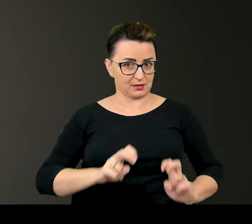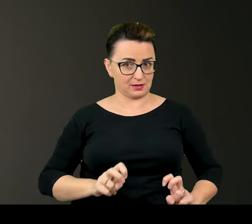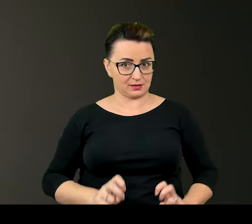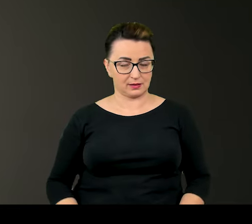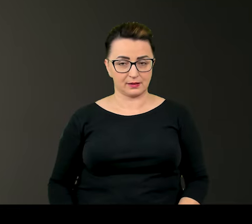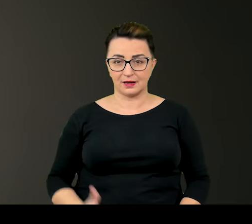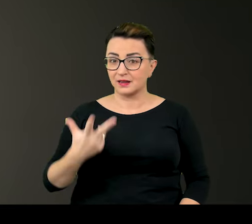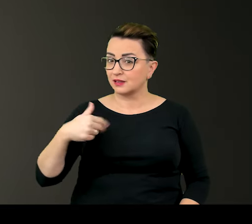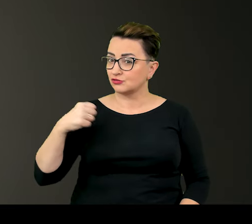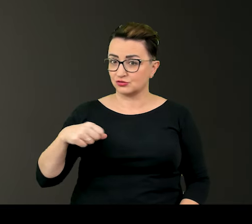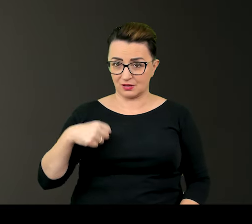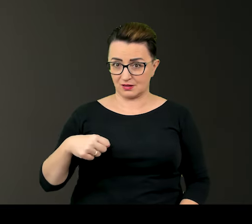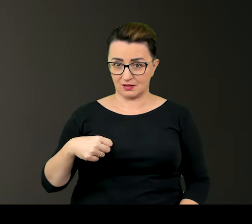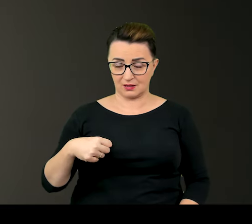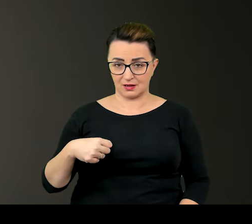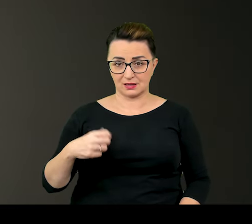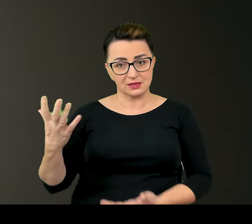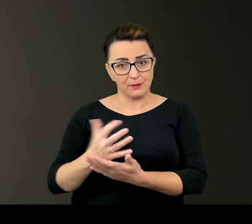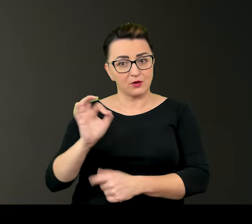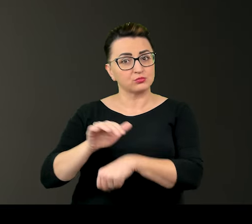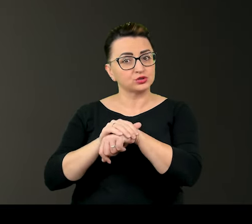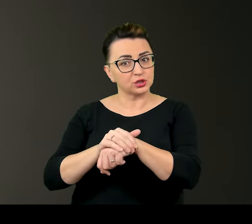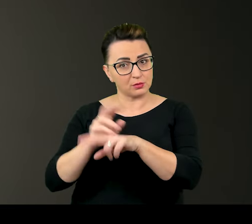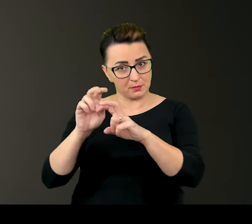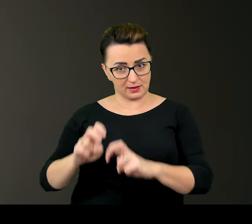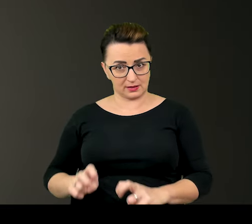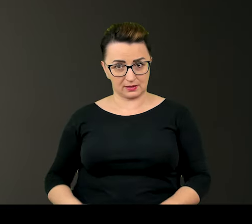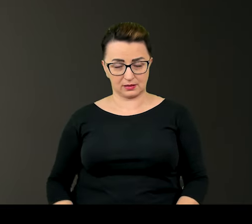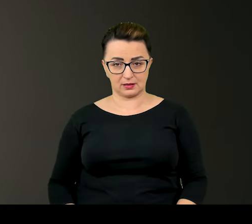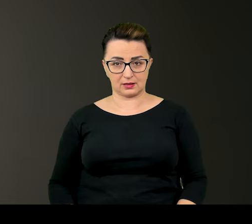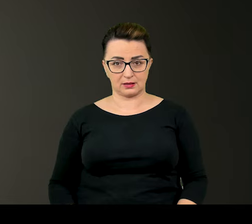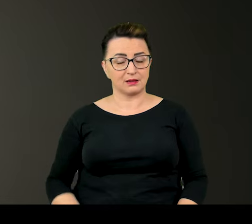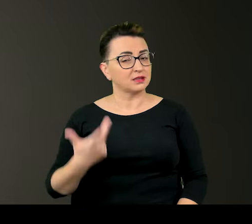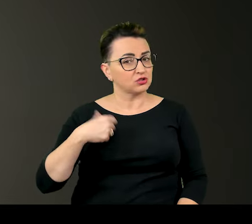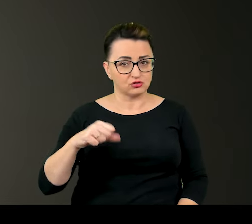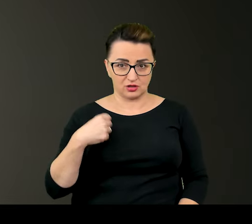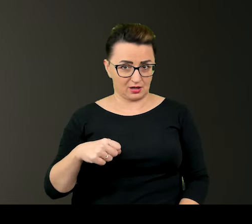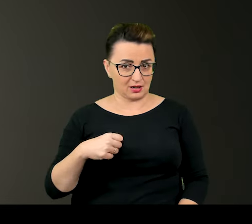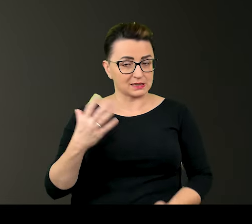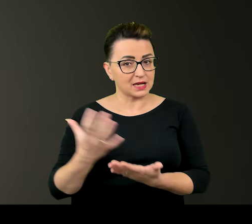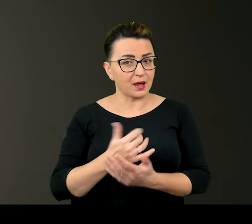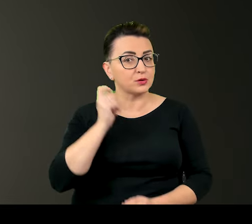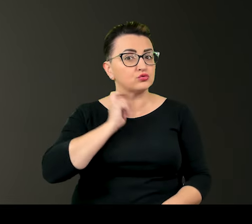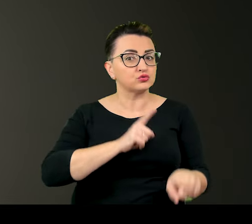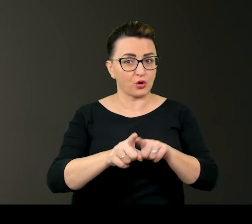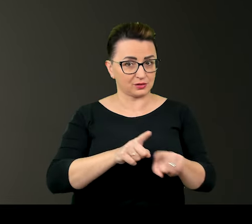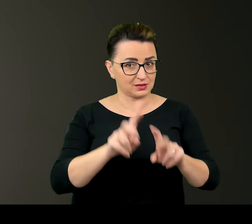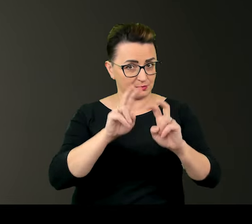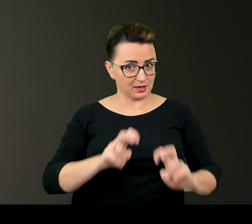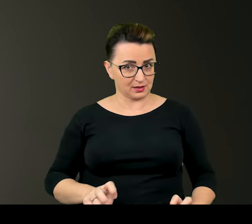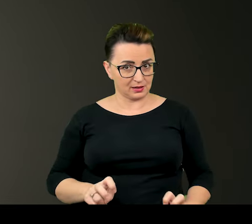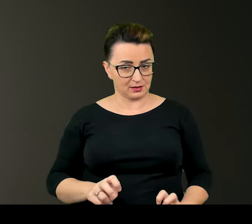na badania. Nie czekaj, zabierz przyjaciółkę na badania. Nie